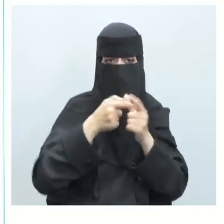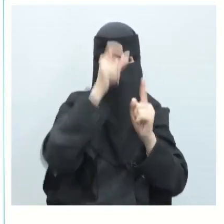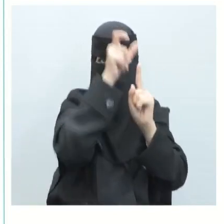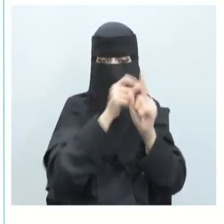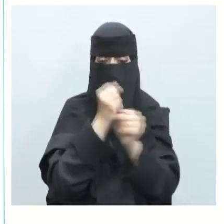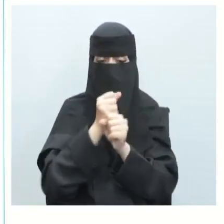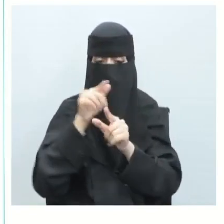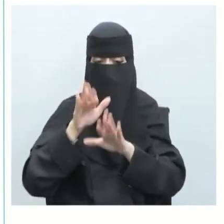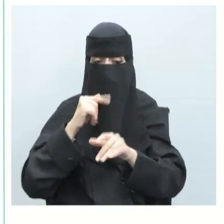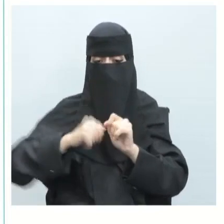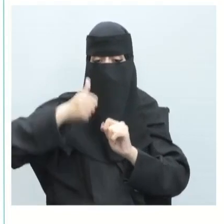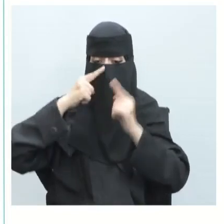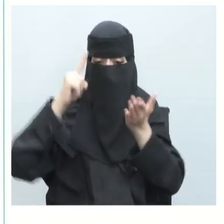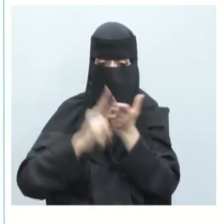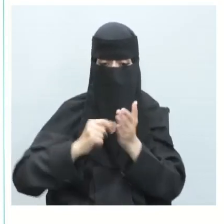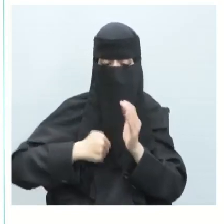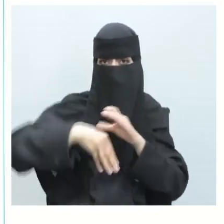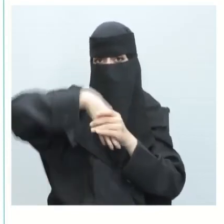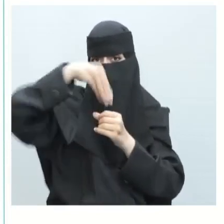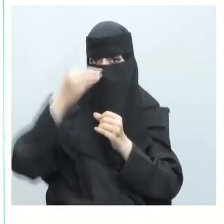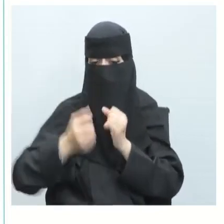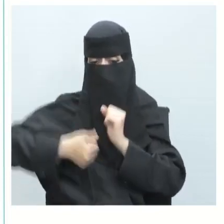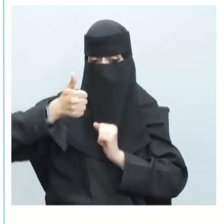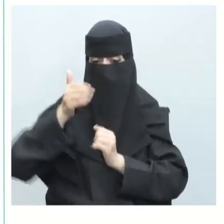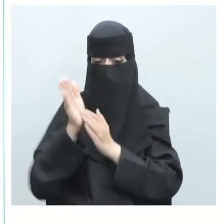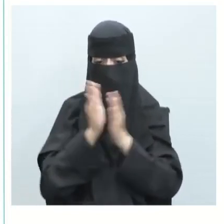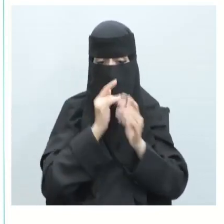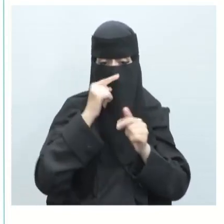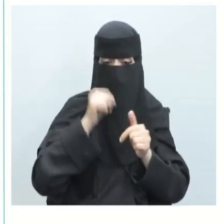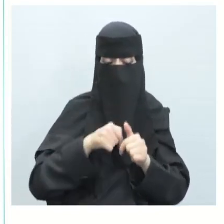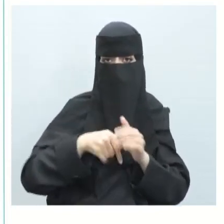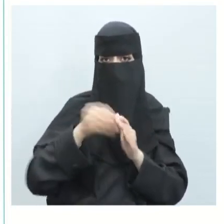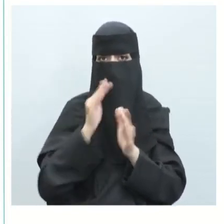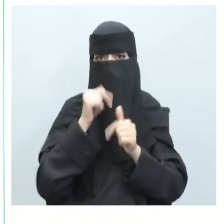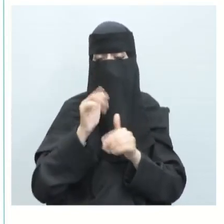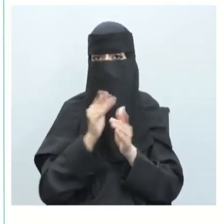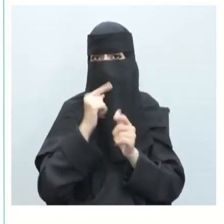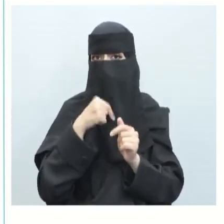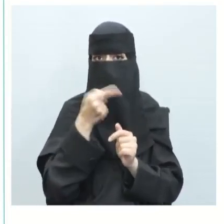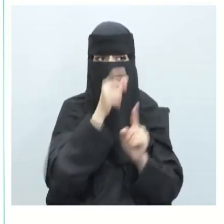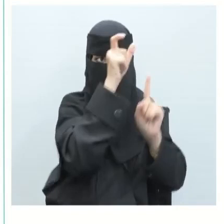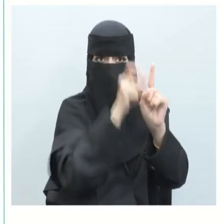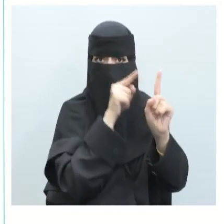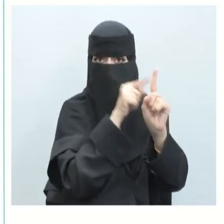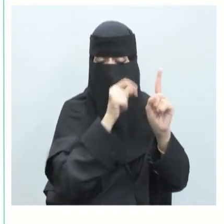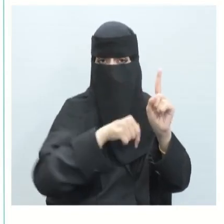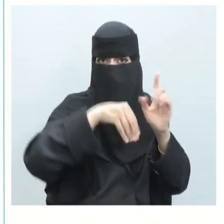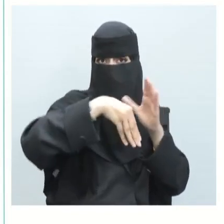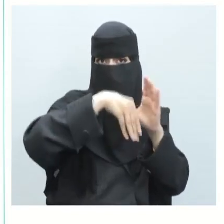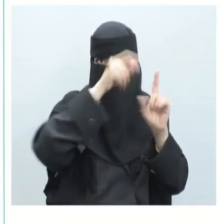والمرافق يك تكون انتاجيه عاليه بمعنى لا يمكن ان اطلب من الموظفي انتاجيه عاليه في